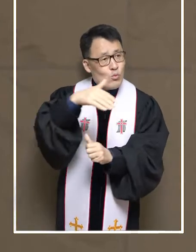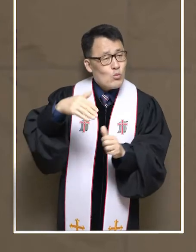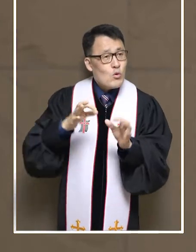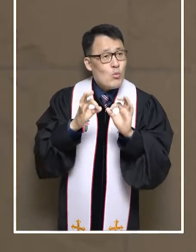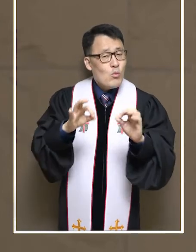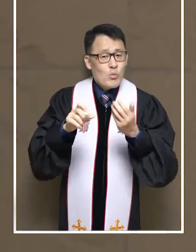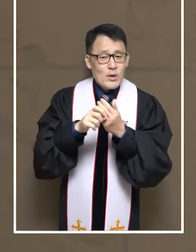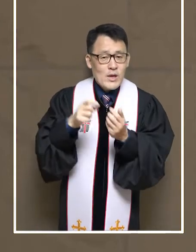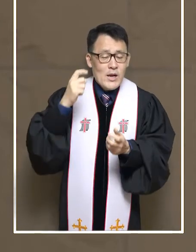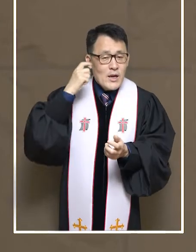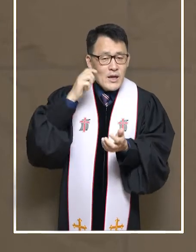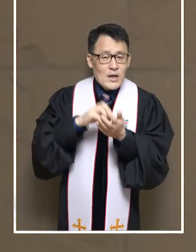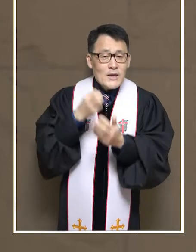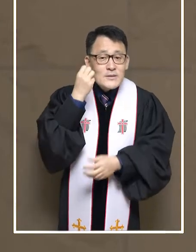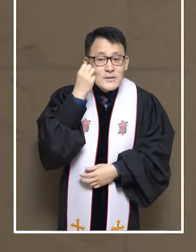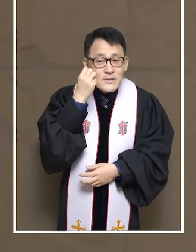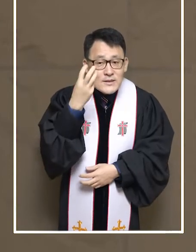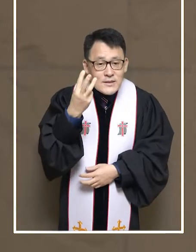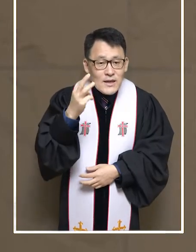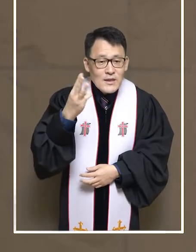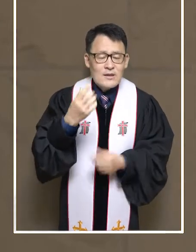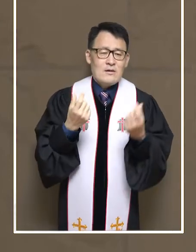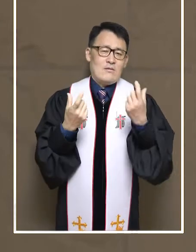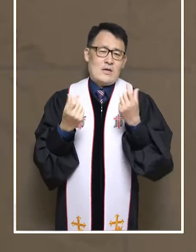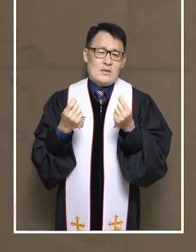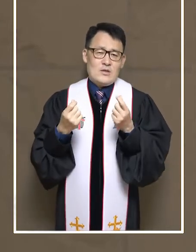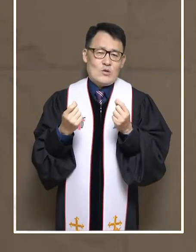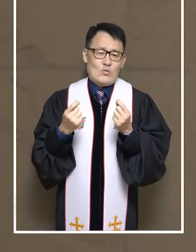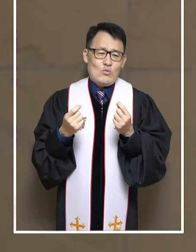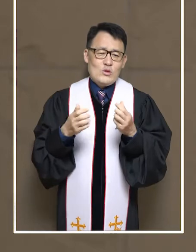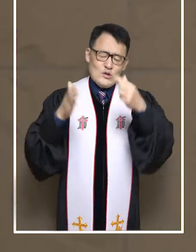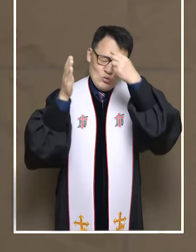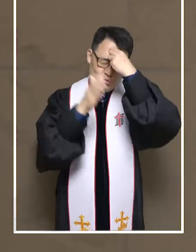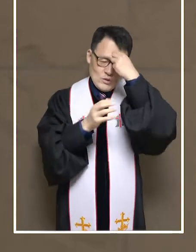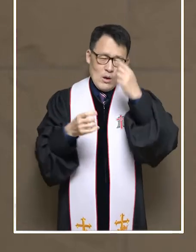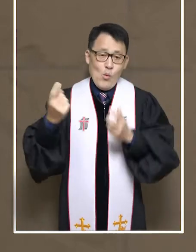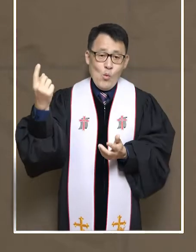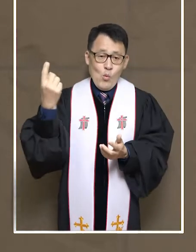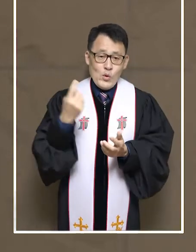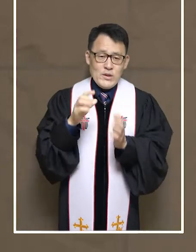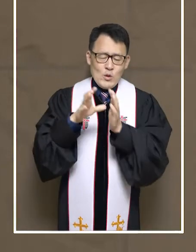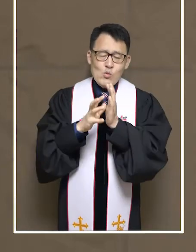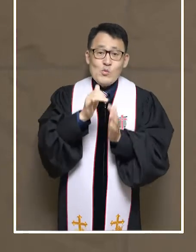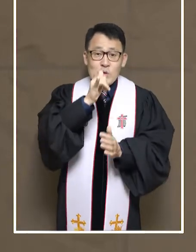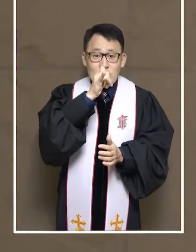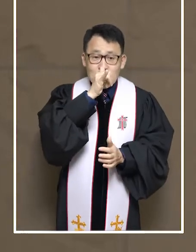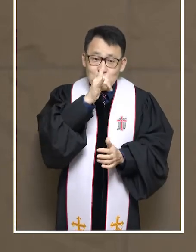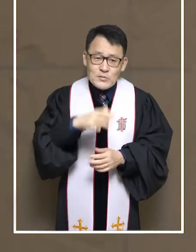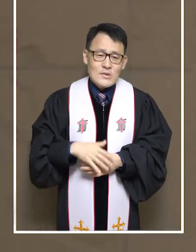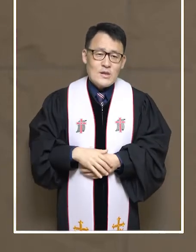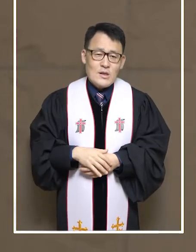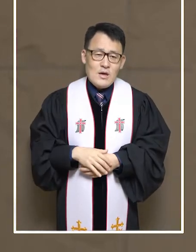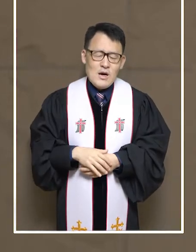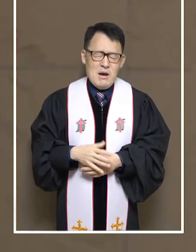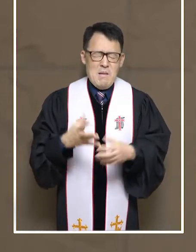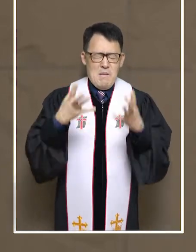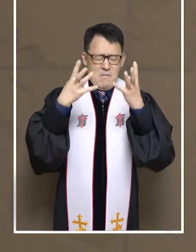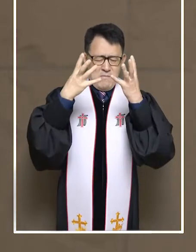무려 석 달 반 이상 된다는 것을 알게 되었습니다. 일부 성도들이 오실 때도